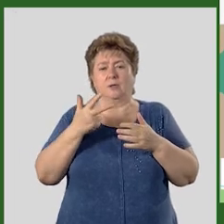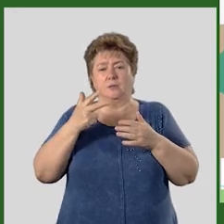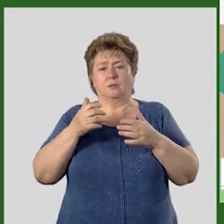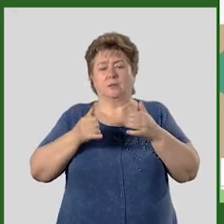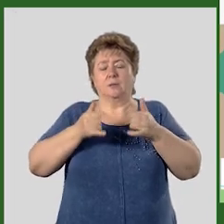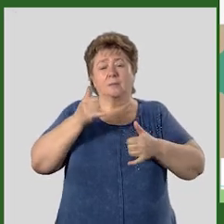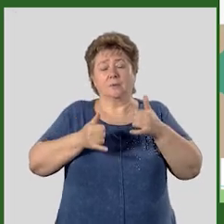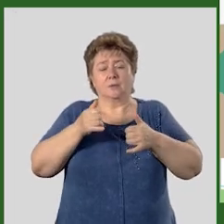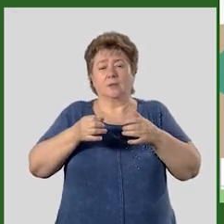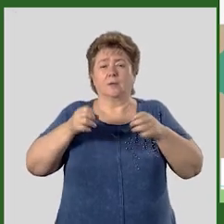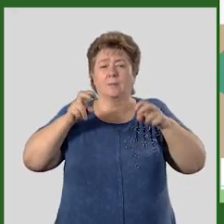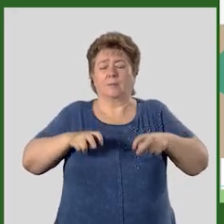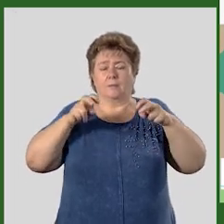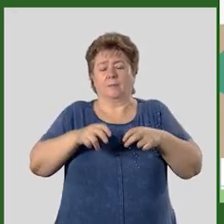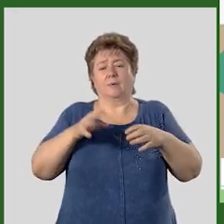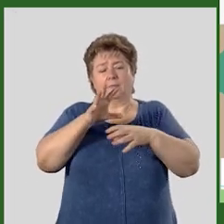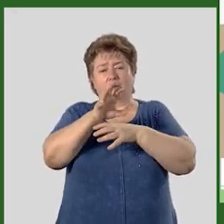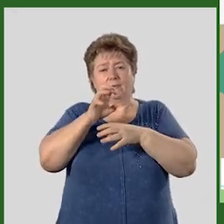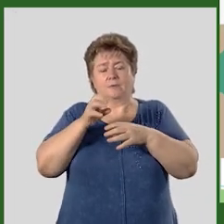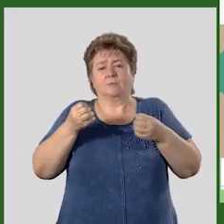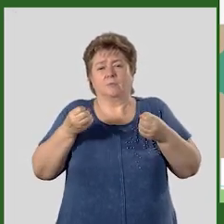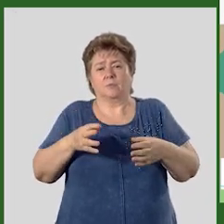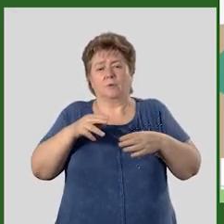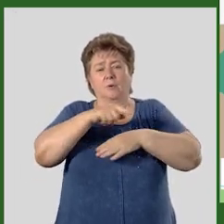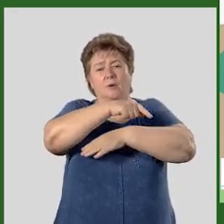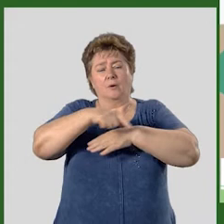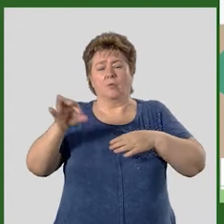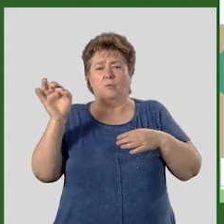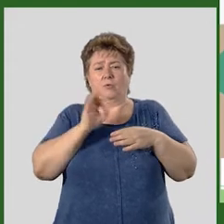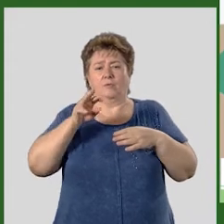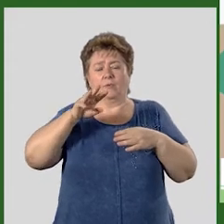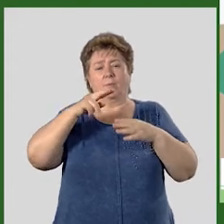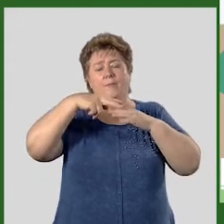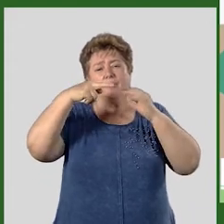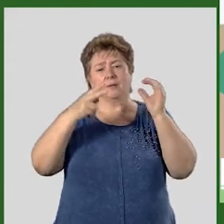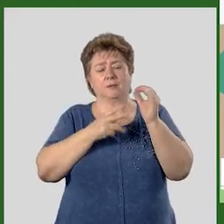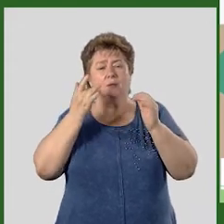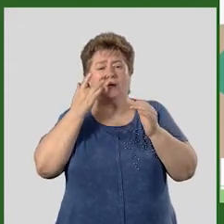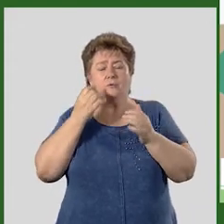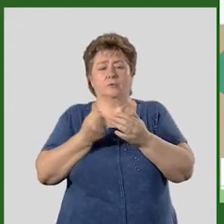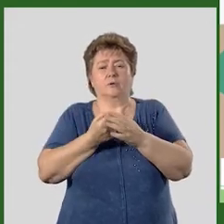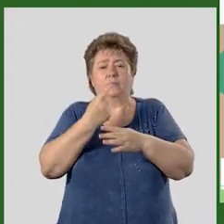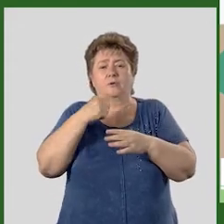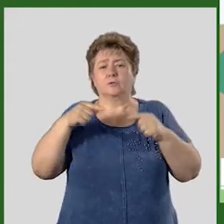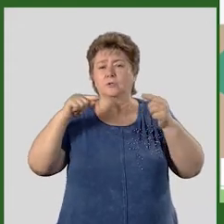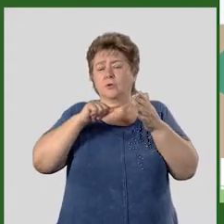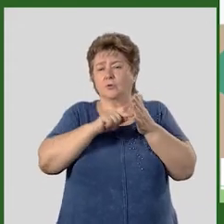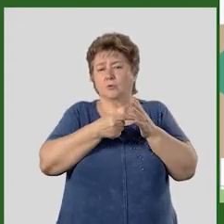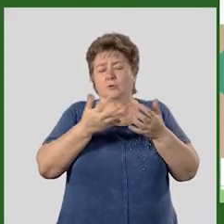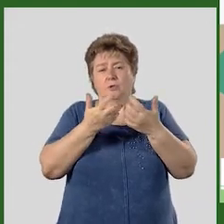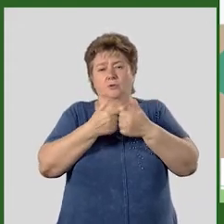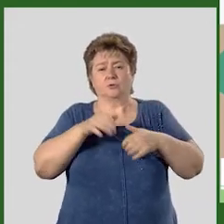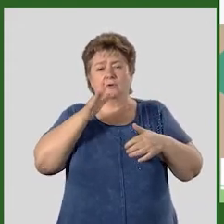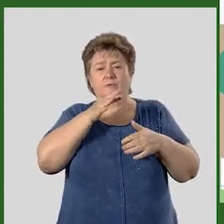или попрыгать, или просто сфотографироваться на линии нулевого меридиана, который является точкой